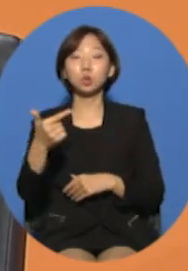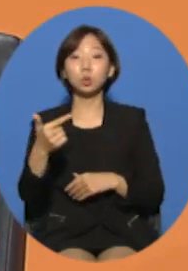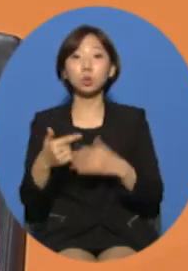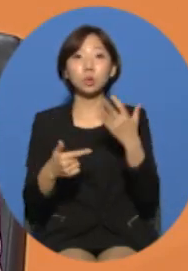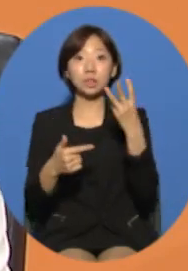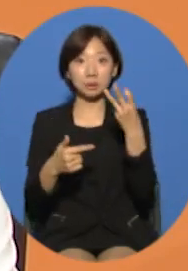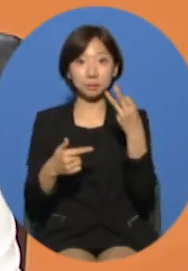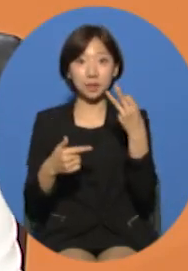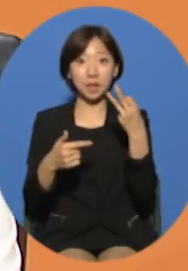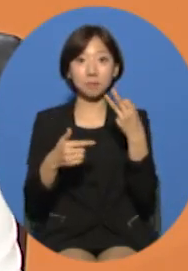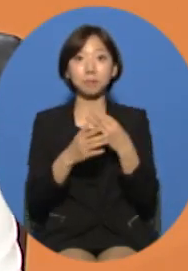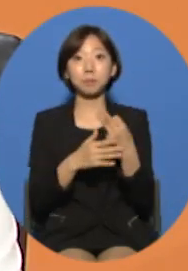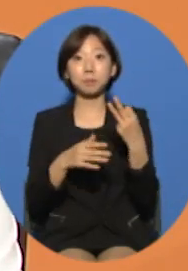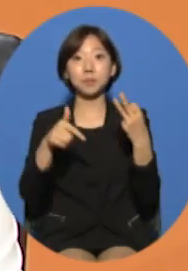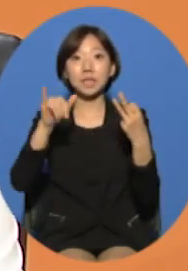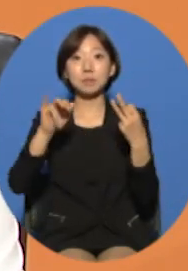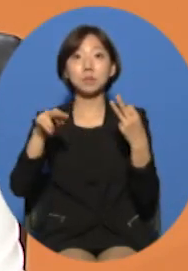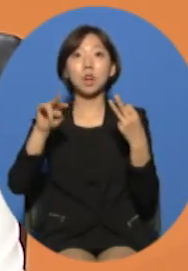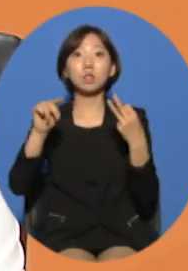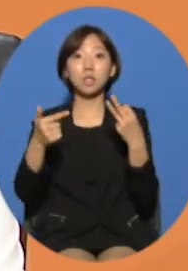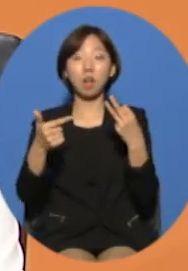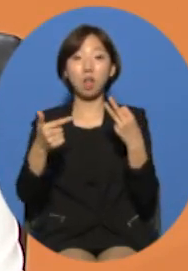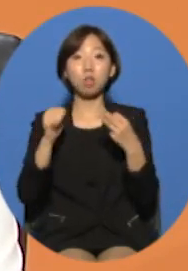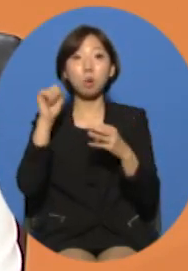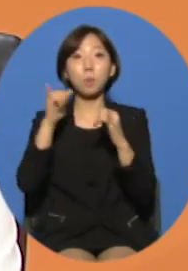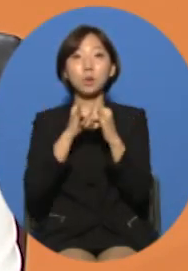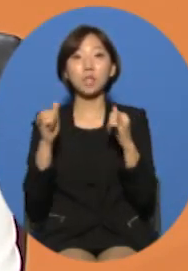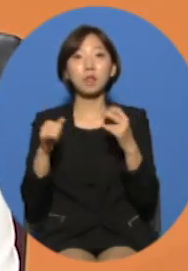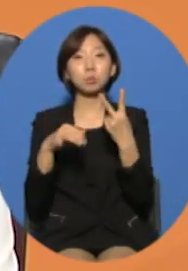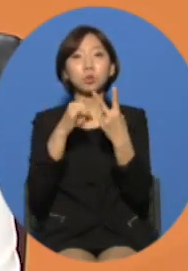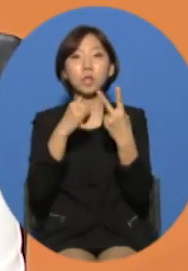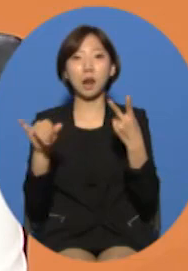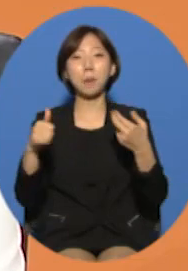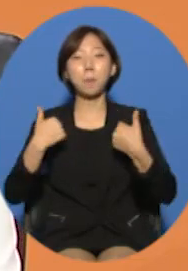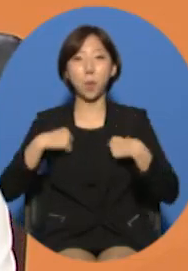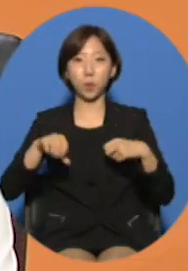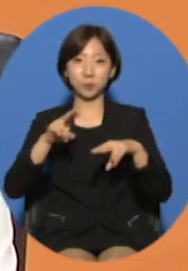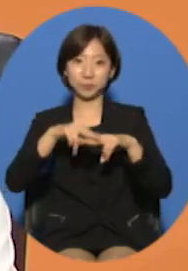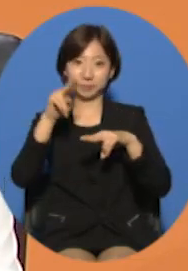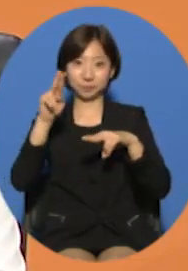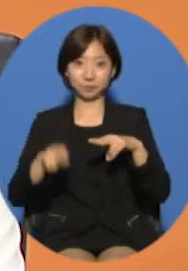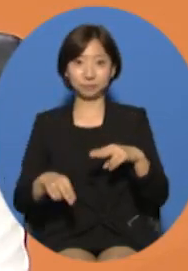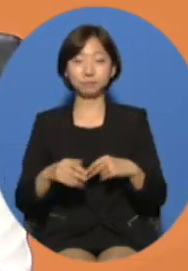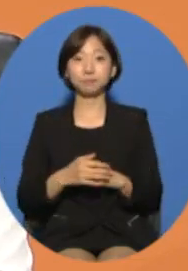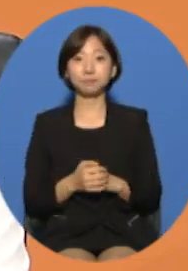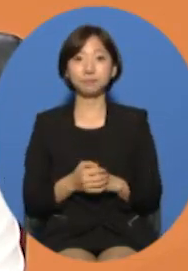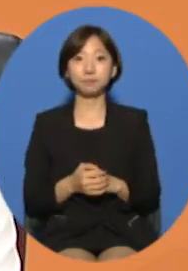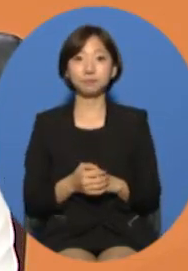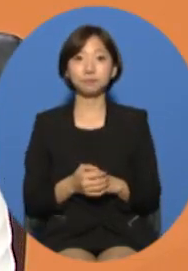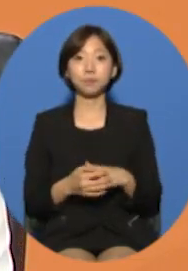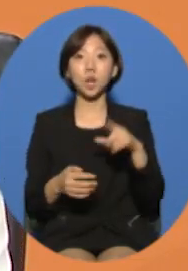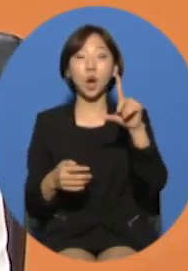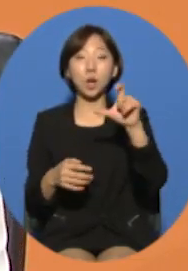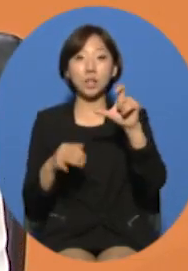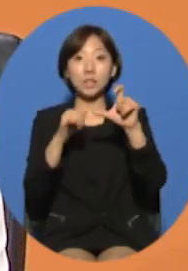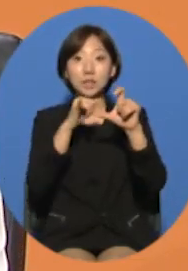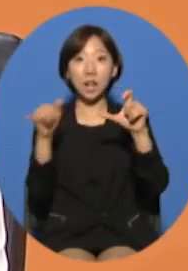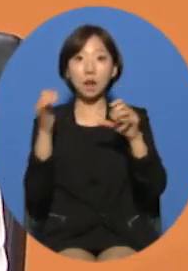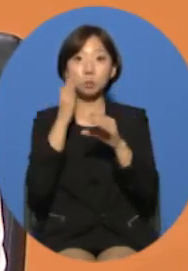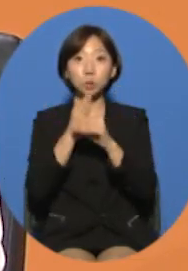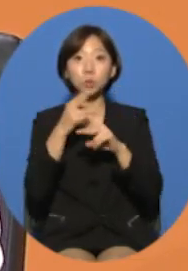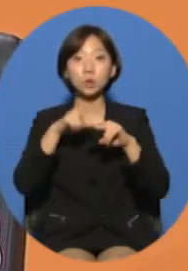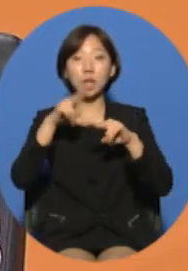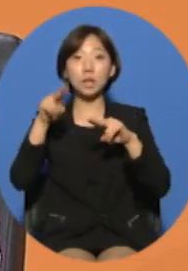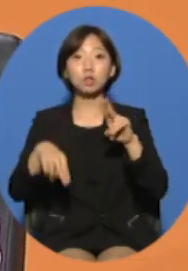기호 13번 한반도 미래연합 김정선 후보는 현재 후보직을 사퇴한 상태죠. 그렇습니다. 자, 15명의 후보 중